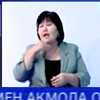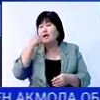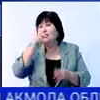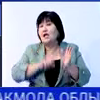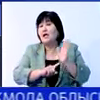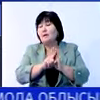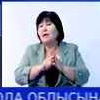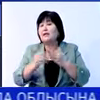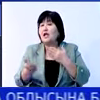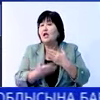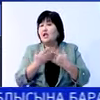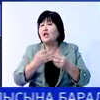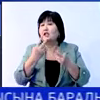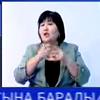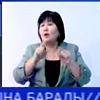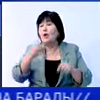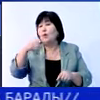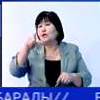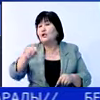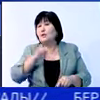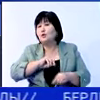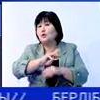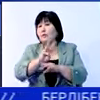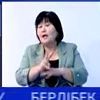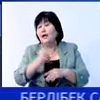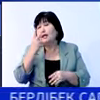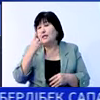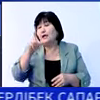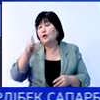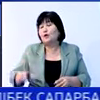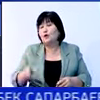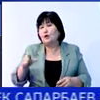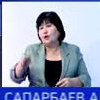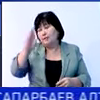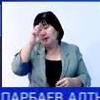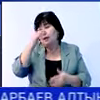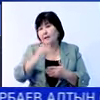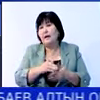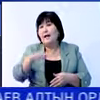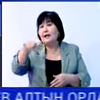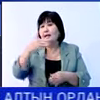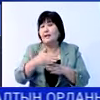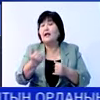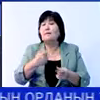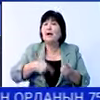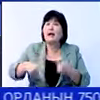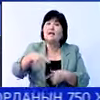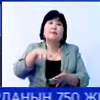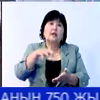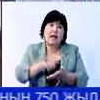басынан бері жазасын өтеп келген 30 адам жұмыспен қамтылса, екі тұрғын мемлекеттік бағдарлама бойынша несие алып, кәсіппен